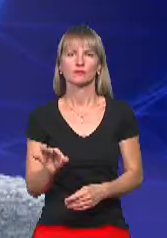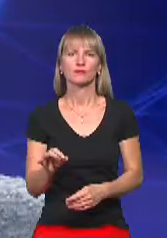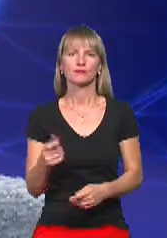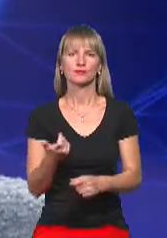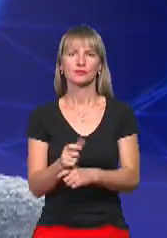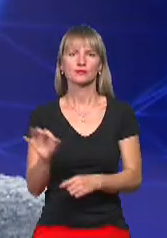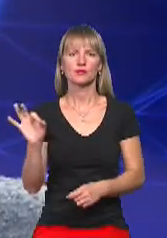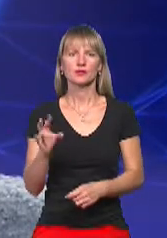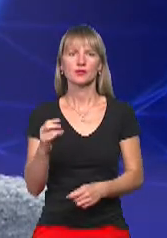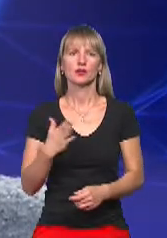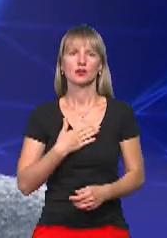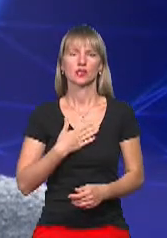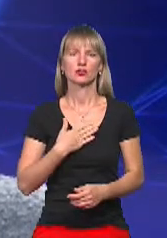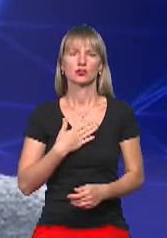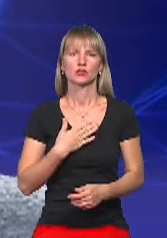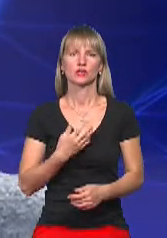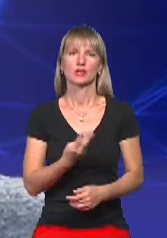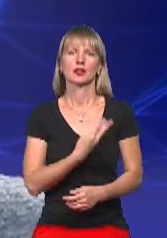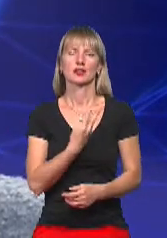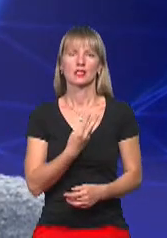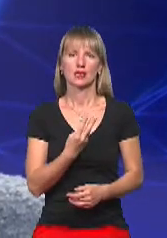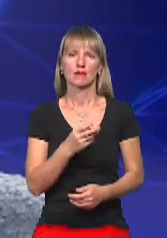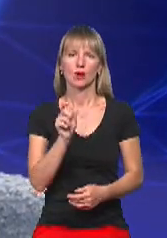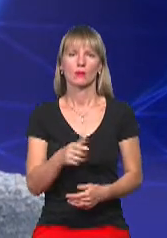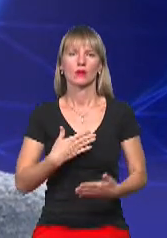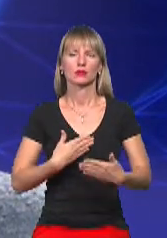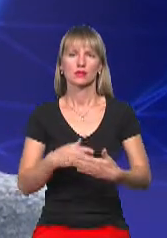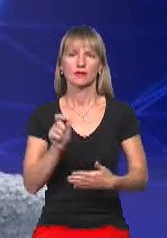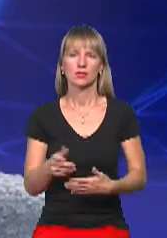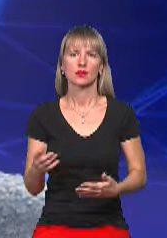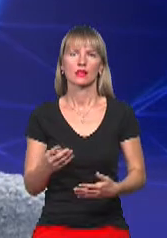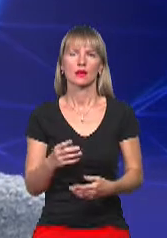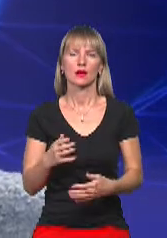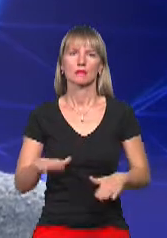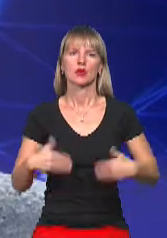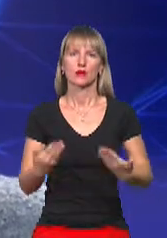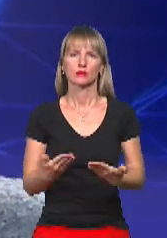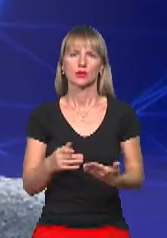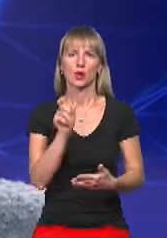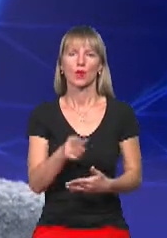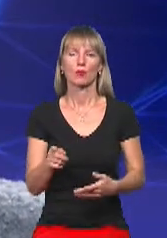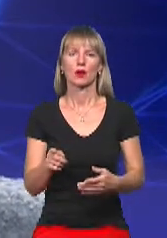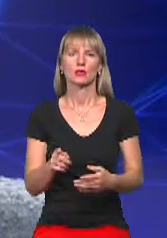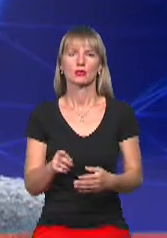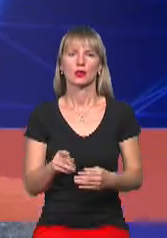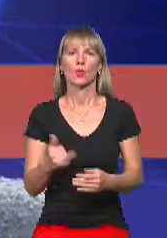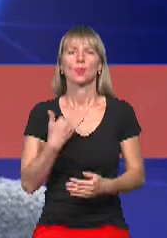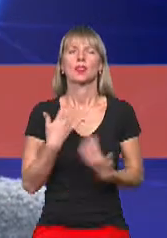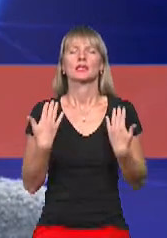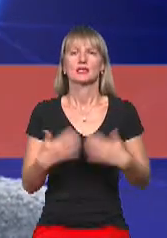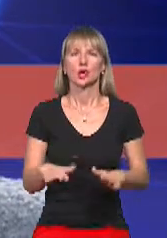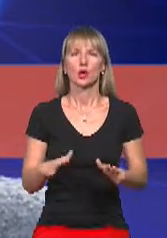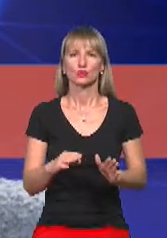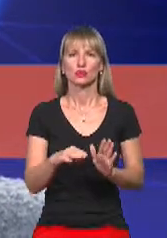Дуже часто на наші ініціативи громадських активістів, які пропагують громадський моніторинг, кажуть, так у нас є дані вже